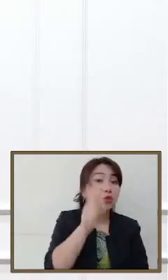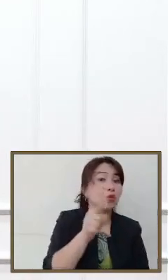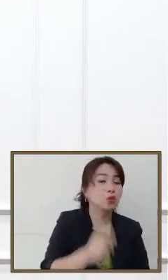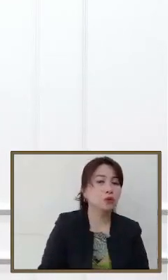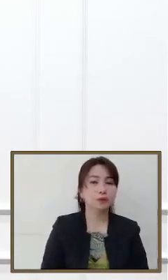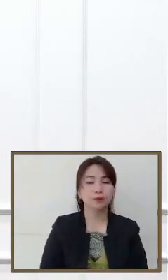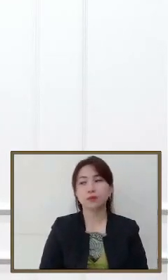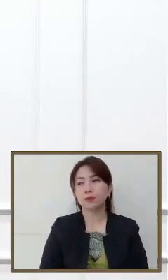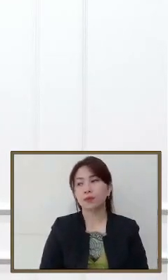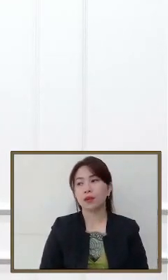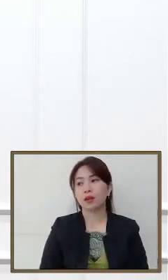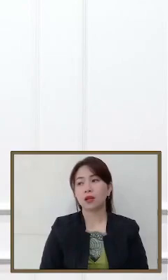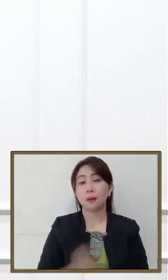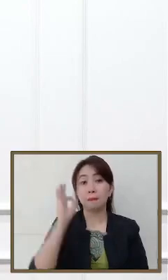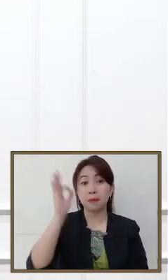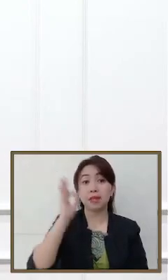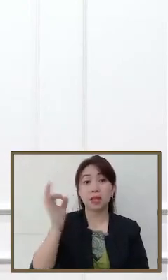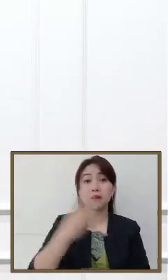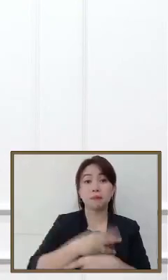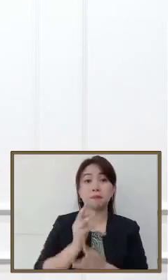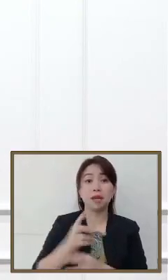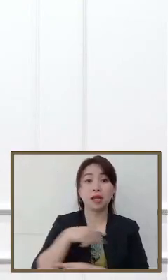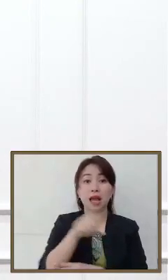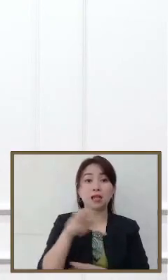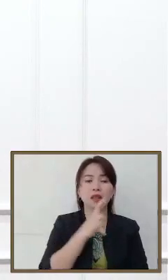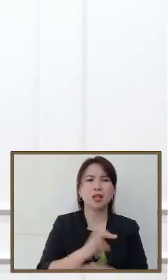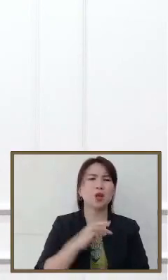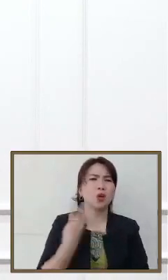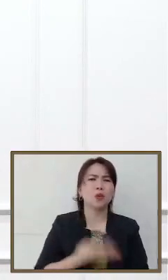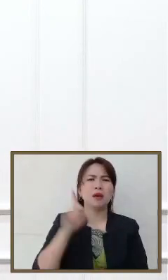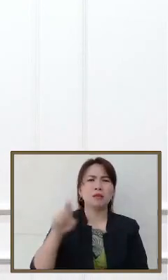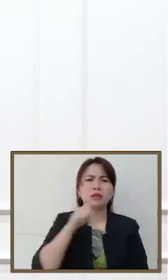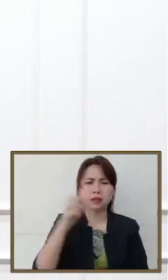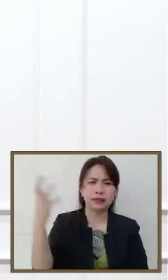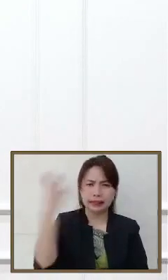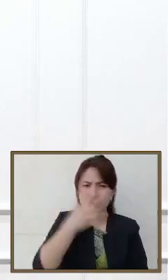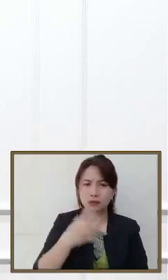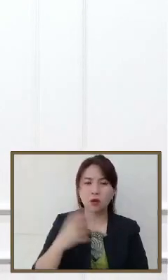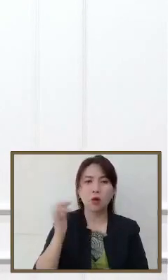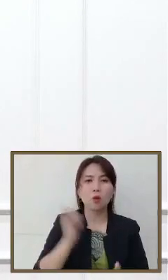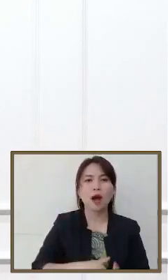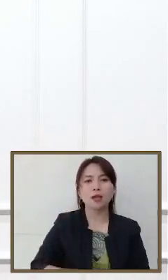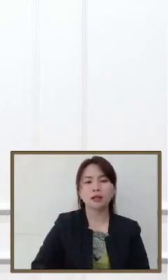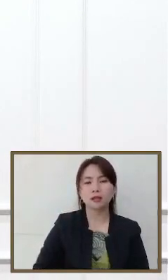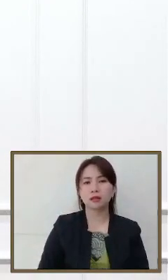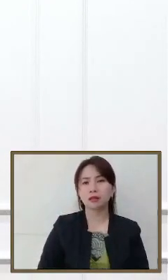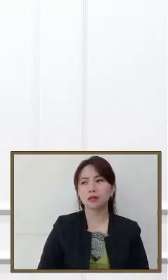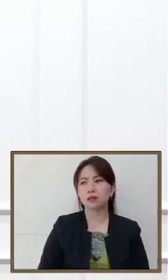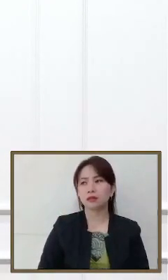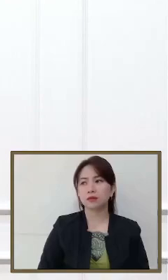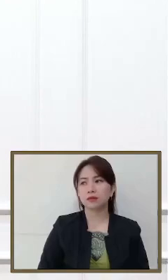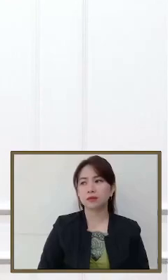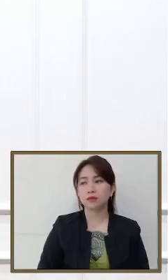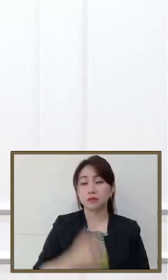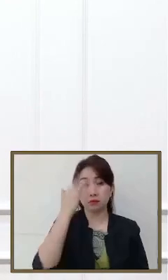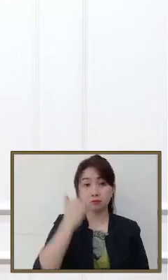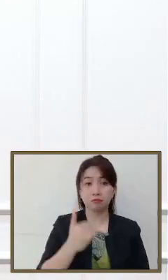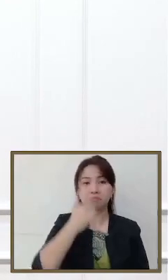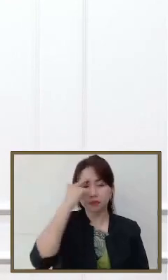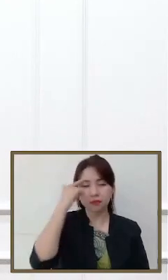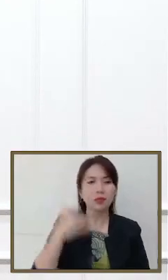t ng free shake mga kapatid Hwag tayong magalit Amen kasi ayaw ka lang pumunta ng Dios Teka lang Hwag kang pupunta